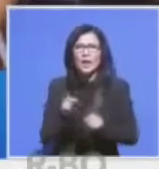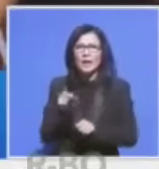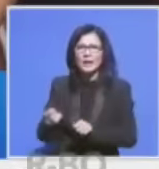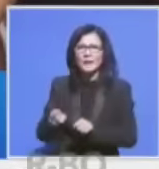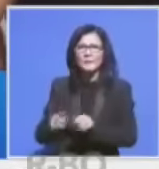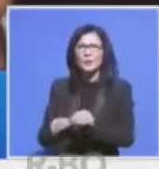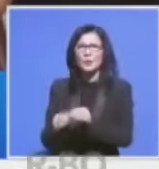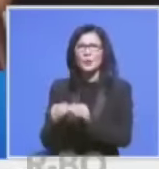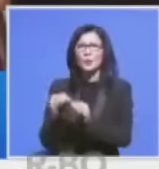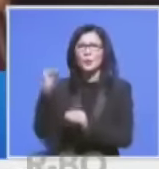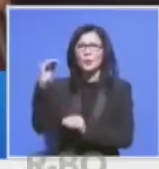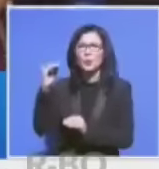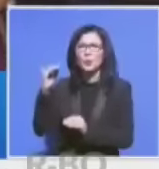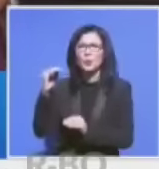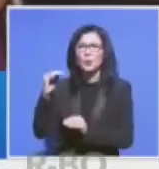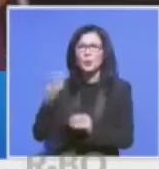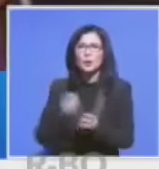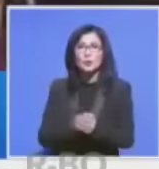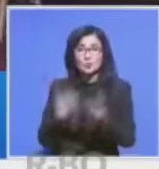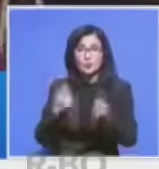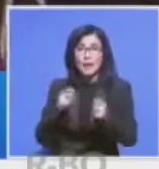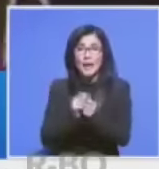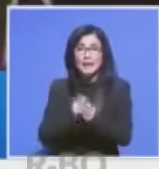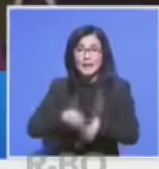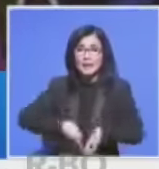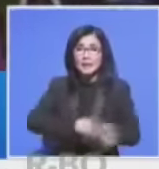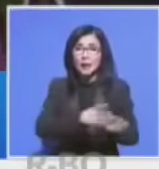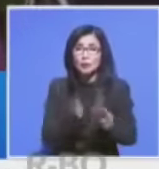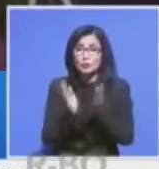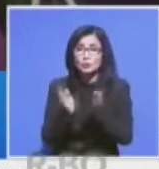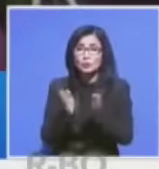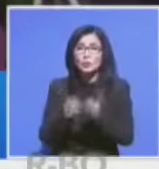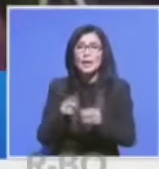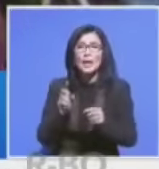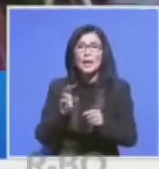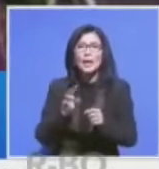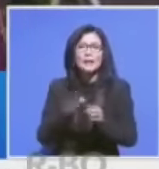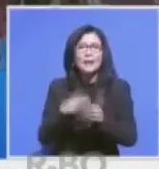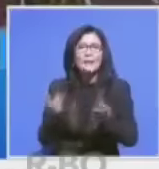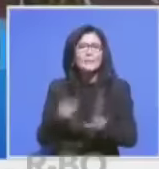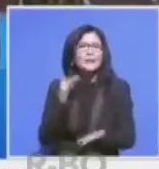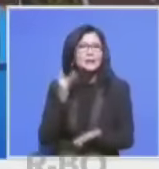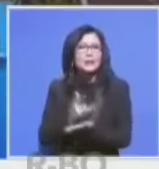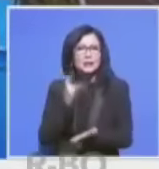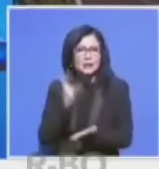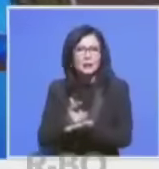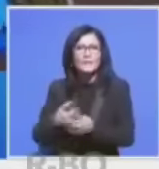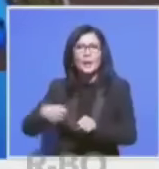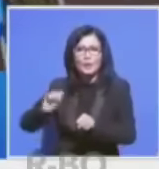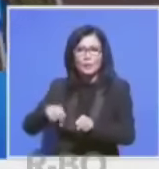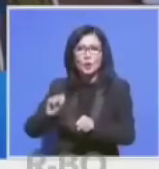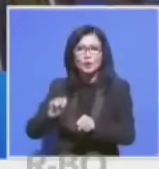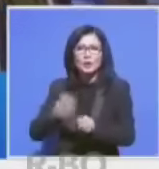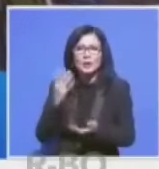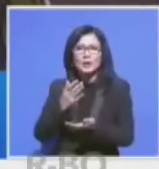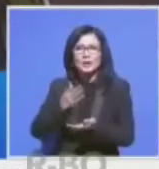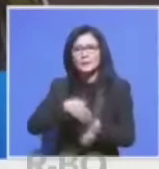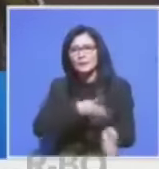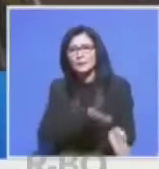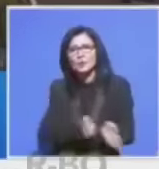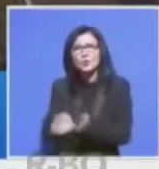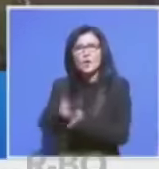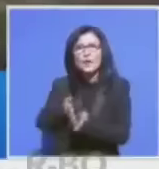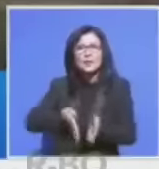meningkat. Meski telah membuat jalur khusus sepeda motor, masih banyak pengendara motor bandel yang melintas keluar dari